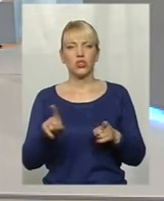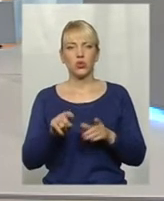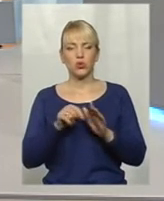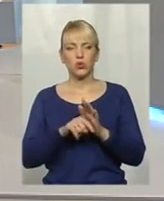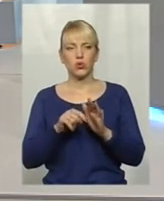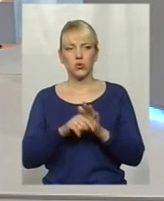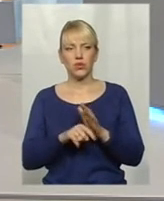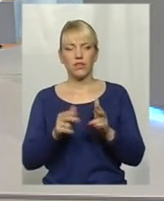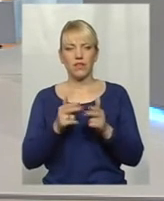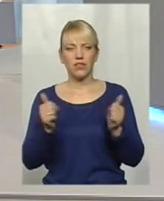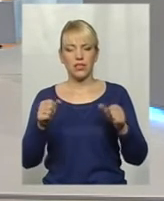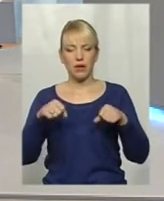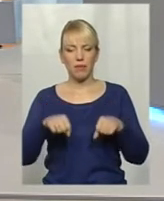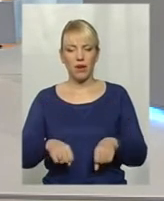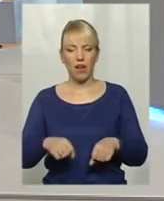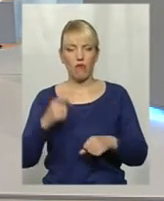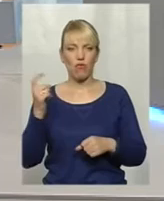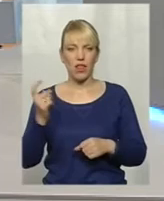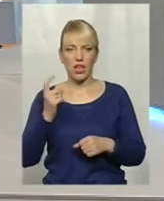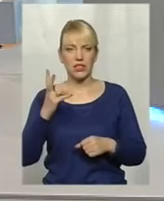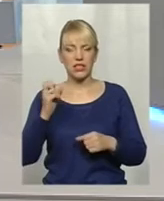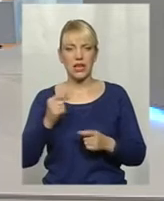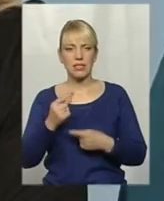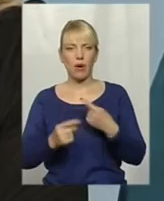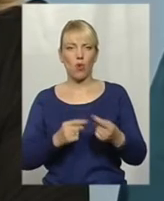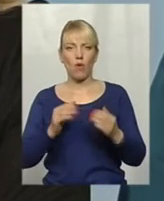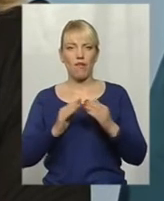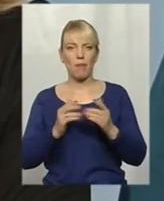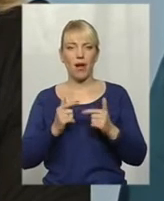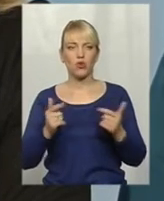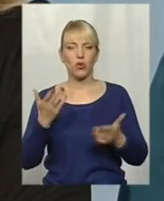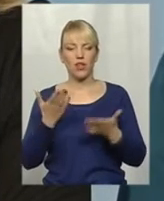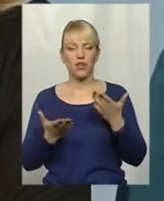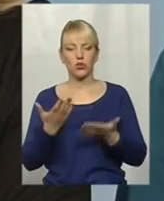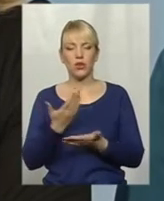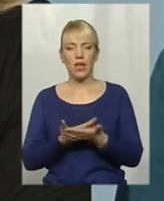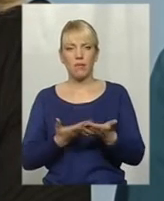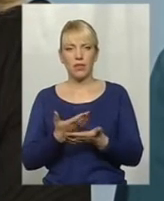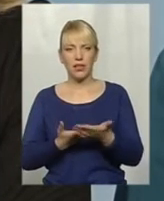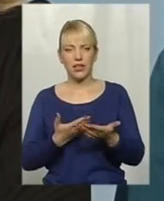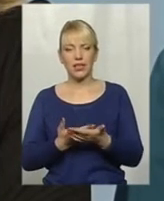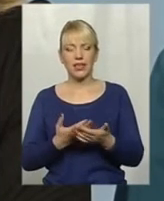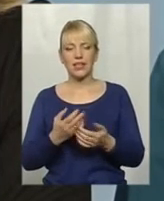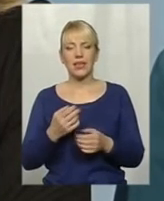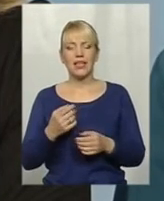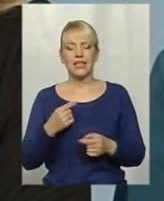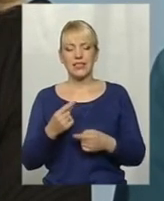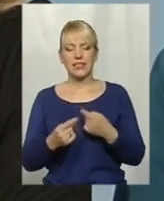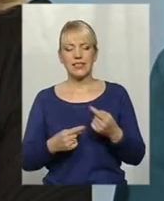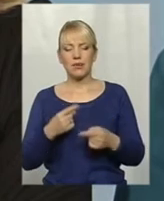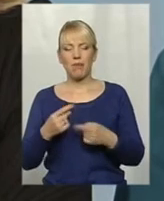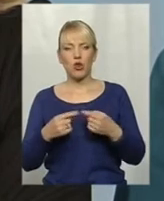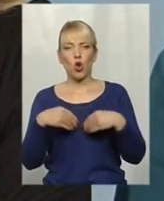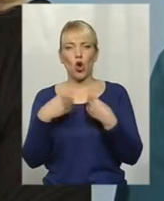стосуються визнання права власності на спадкове майно. Якщо, наприклад, спадкодавець за життя не оформив документи і